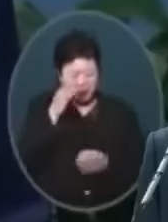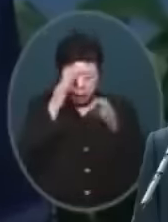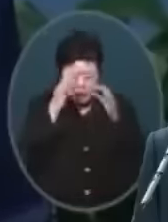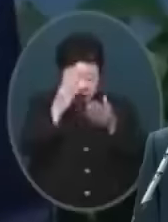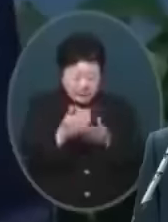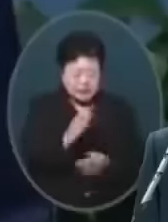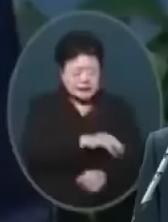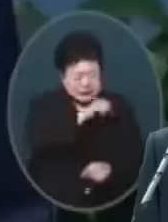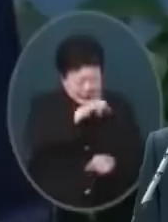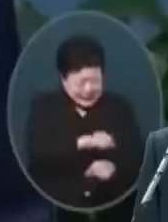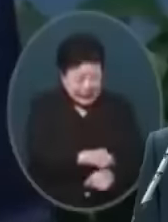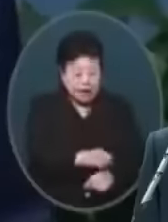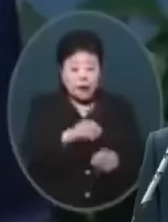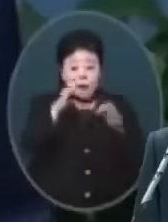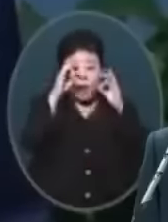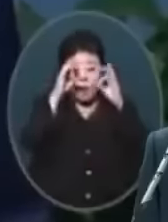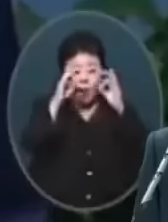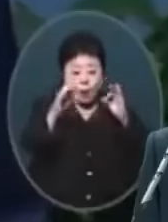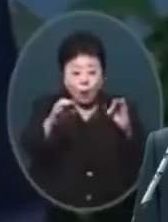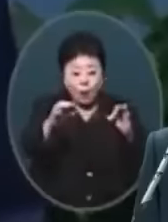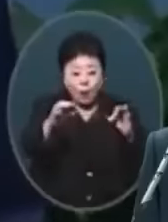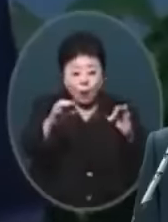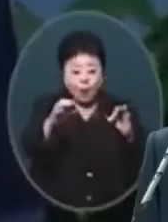말고 잘하는 것을 봐야 돼요.